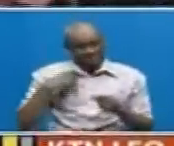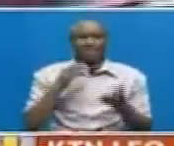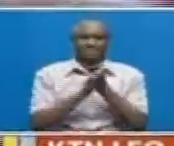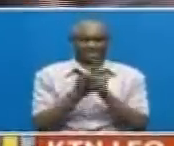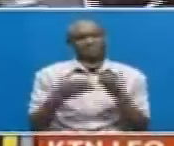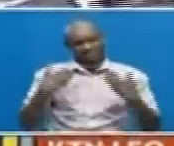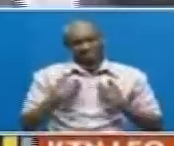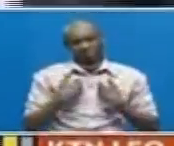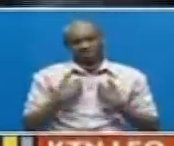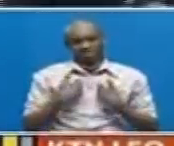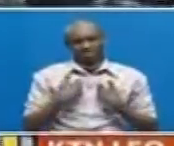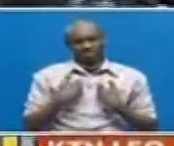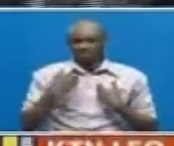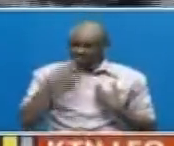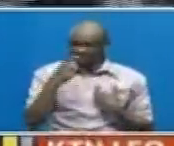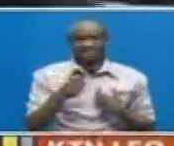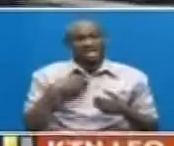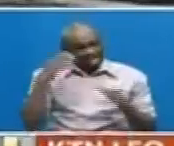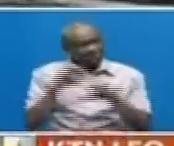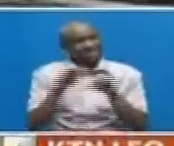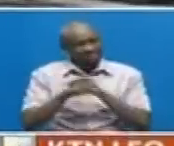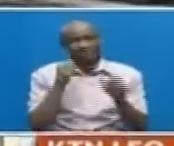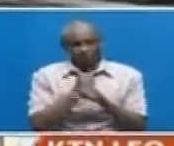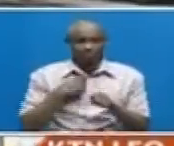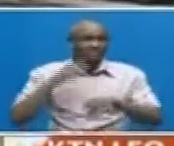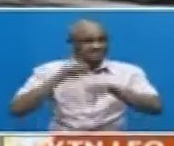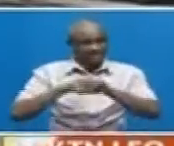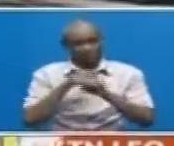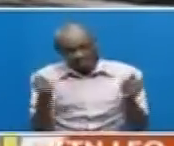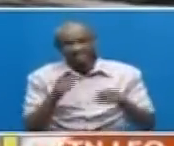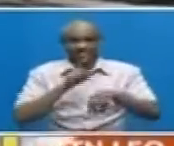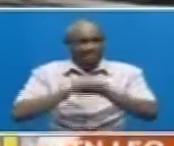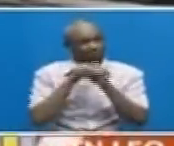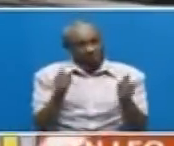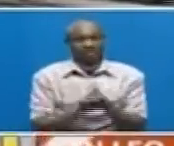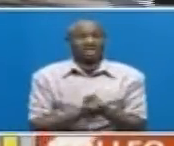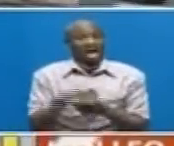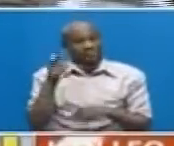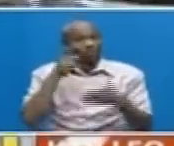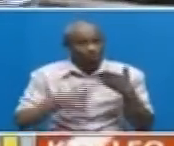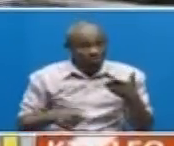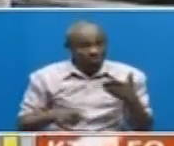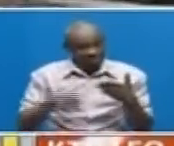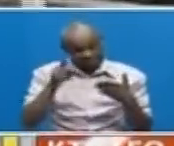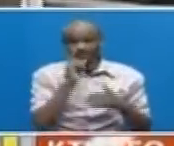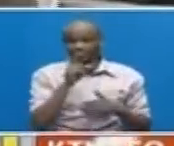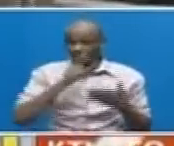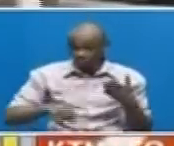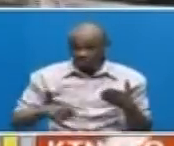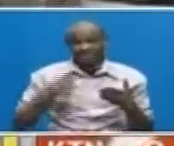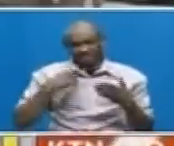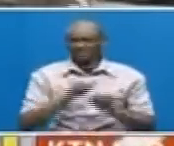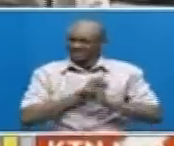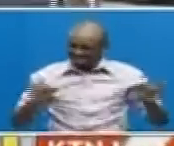nikakuja ku appreciate time. So in everything I do, I always do it in time. I'm always on time. Another thing is, all the other discipline is being neat and